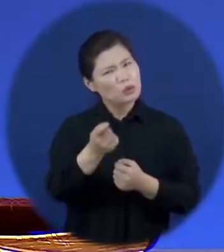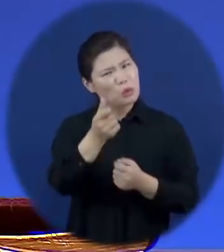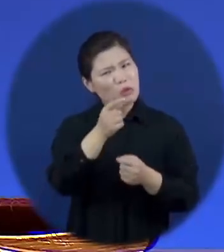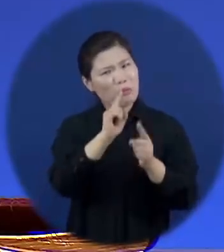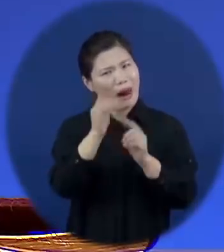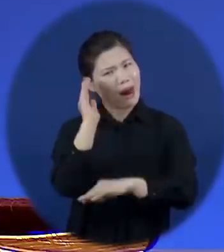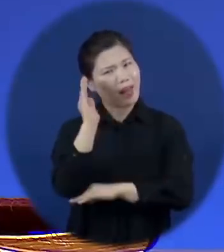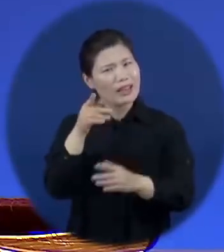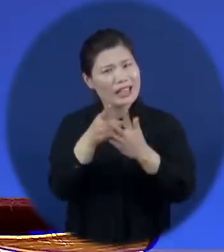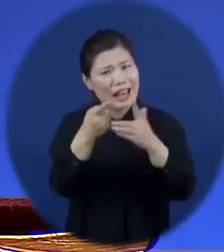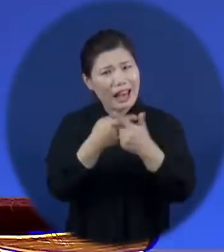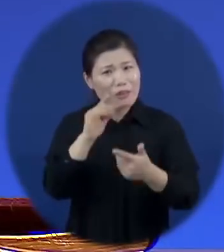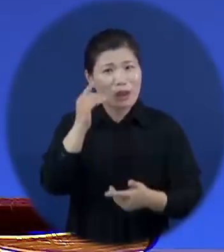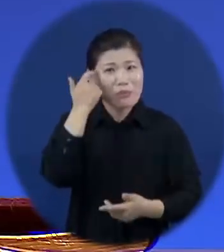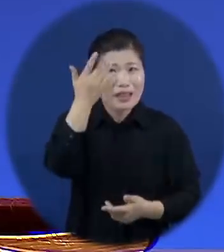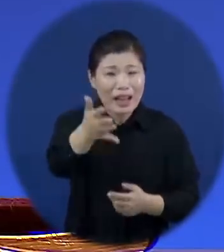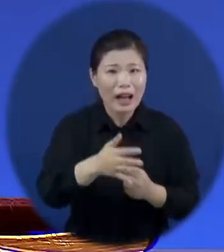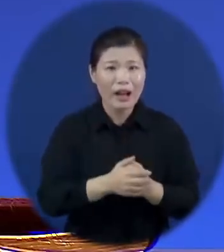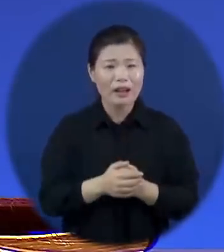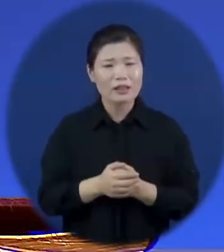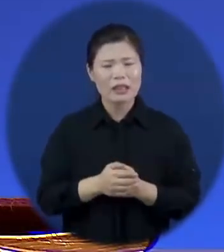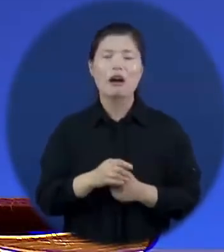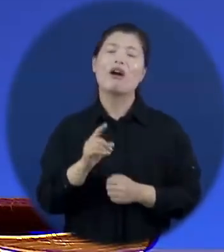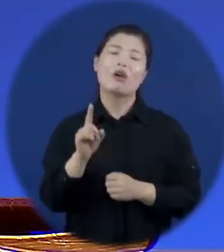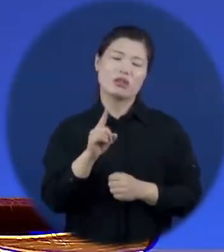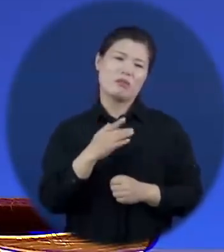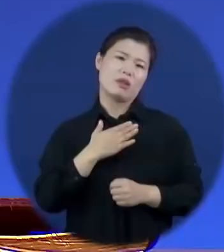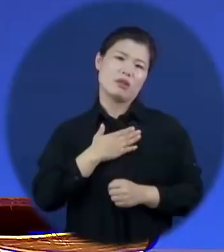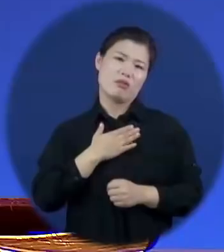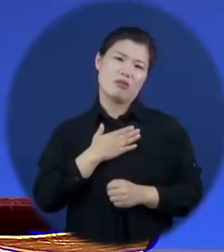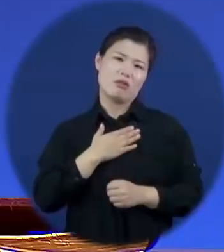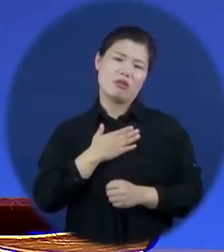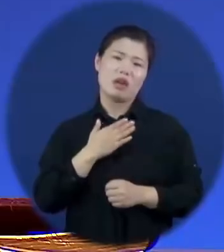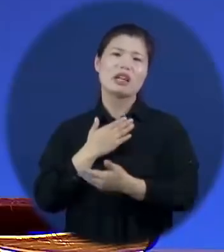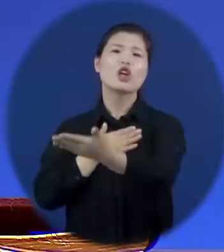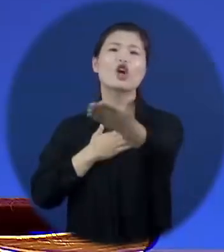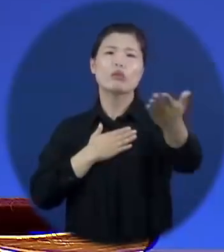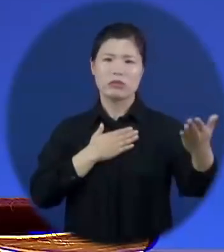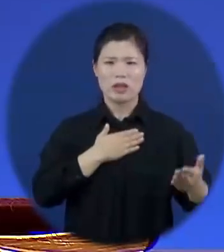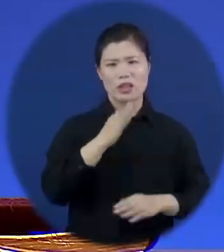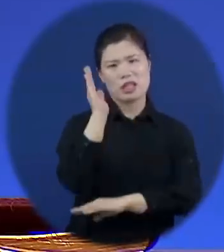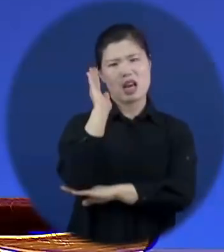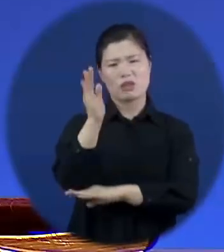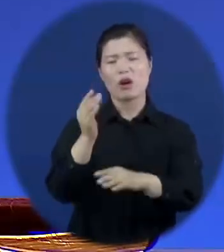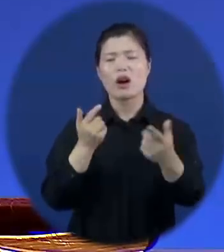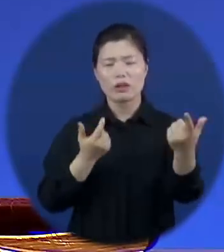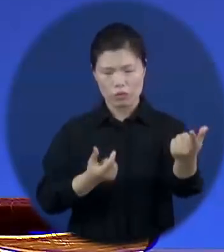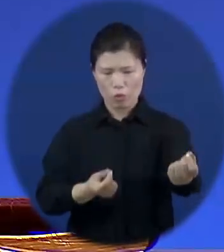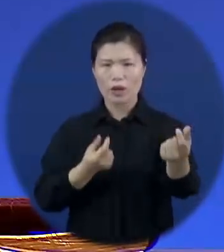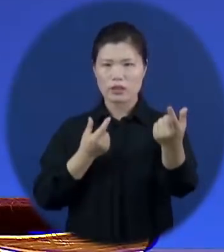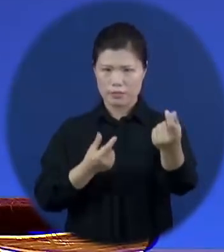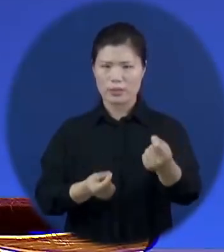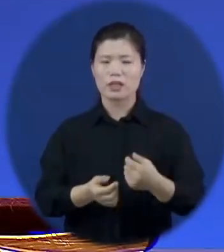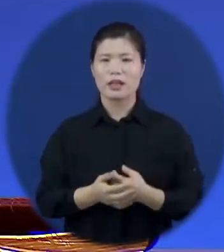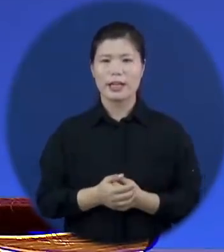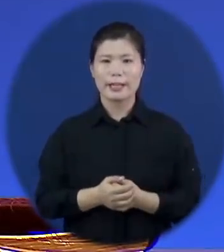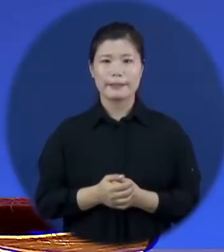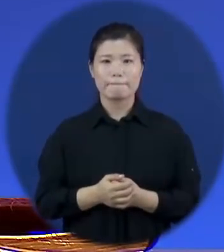좀 이해가 되십니까? 어쩌면 우리들의 이야기인지도 모르겠습니다.